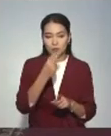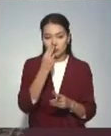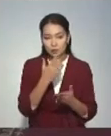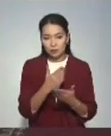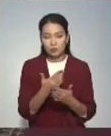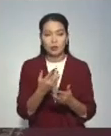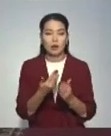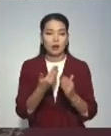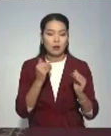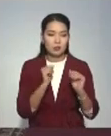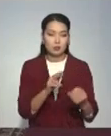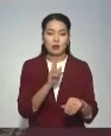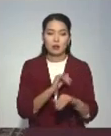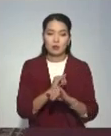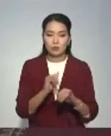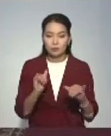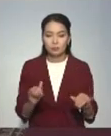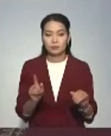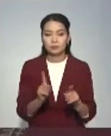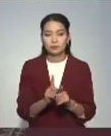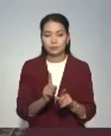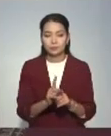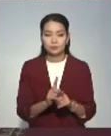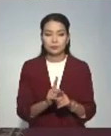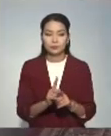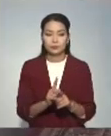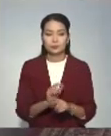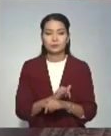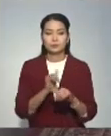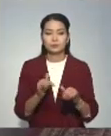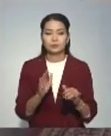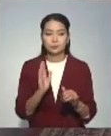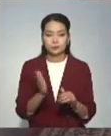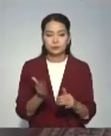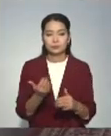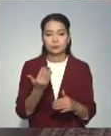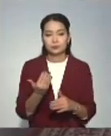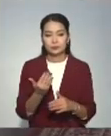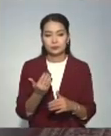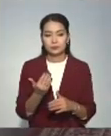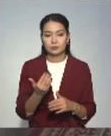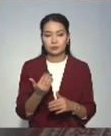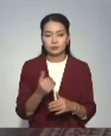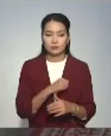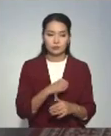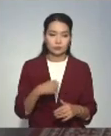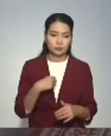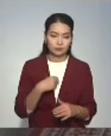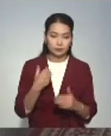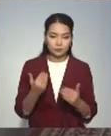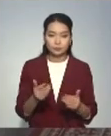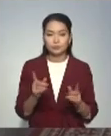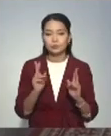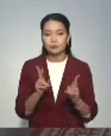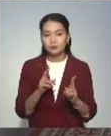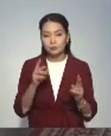алдын алу шараларын дамыту бағытындағы жасалған іс-әрекеттер үшін марапат деп білеміз. Қазақ елінің дамуына бір өзіндік кесірін тигізіп отырған